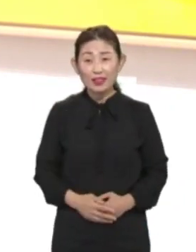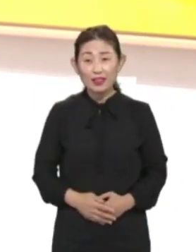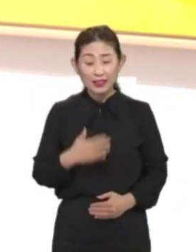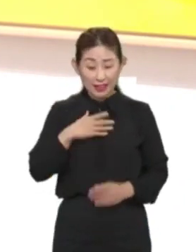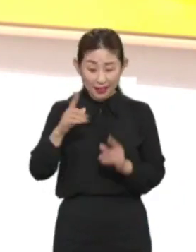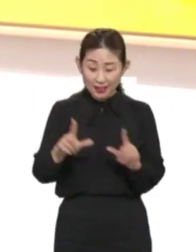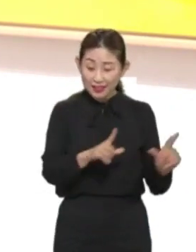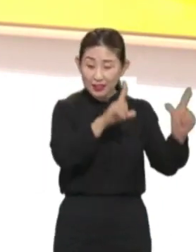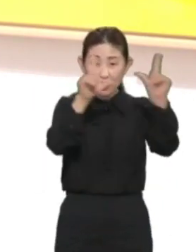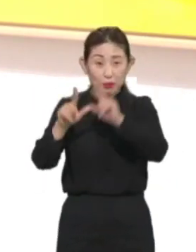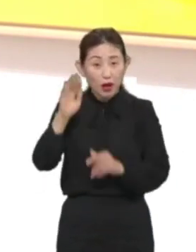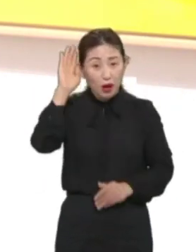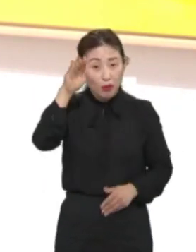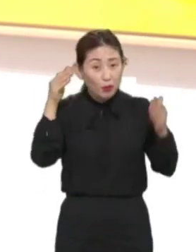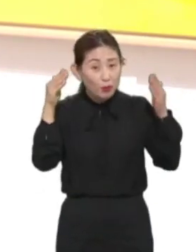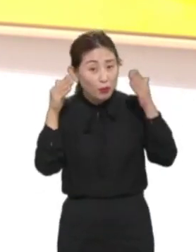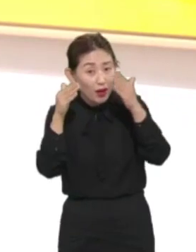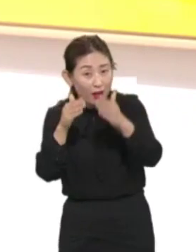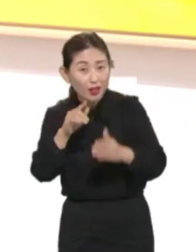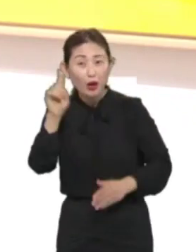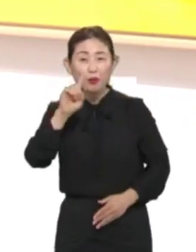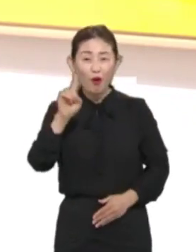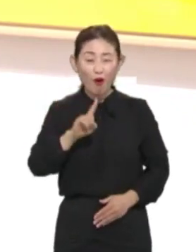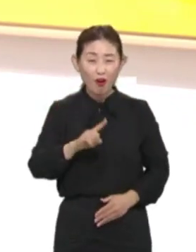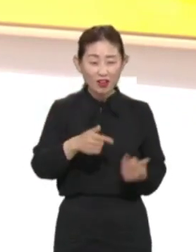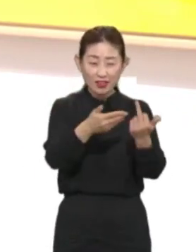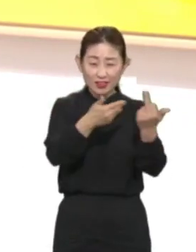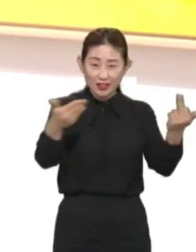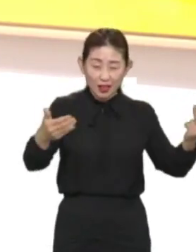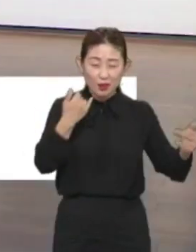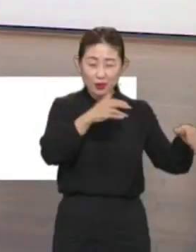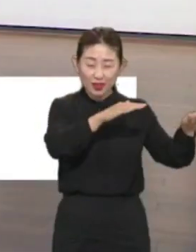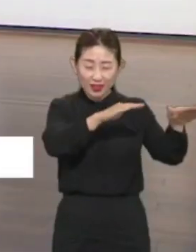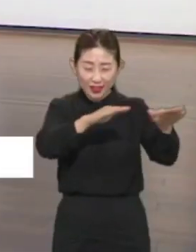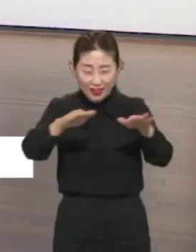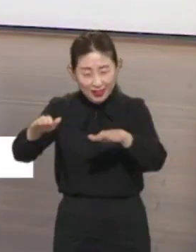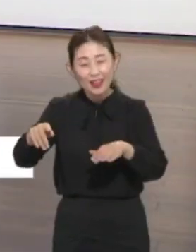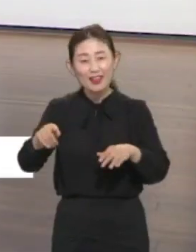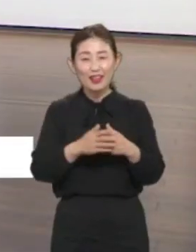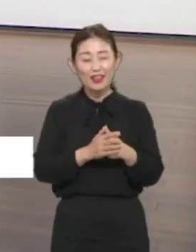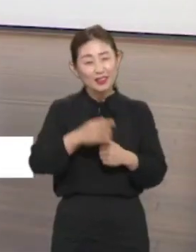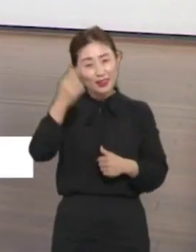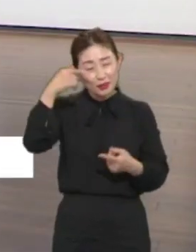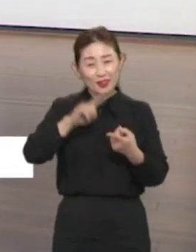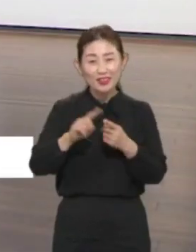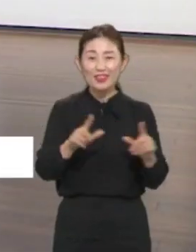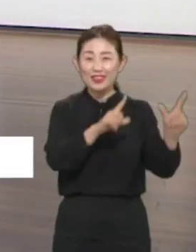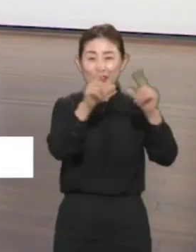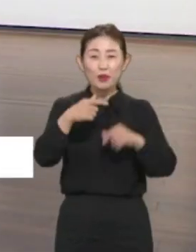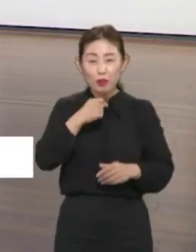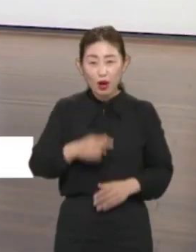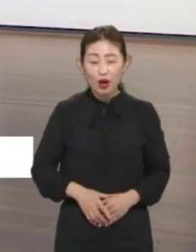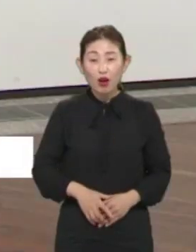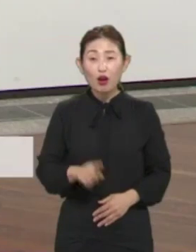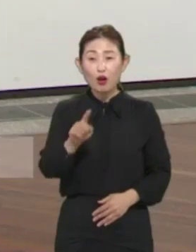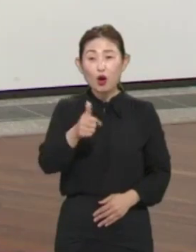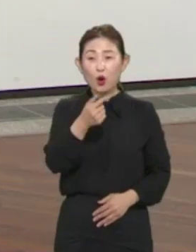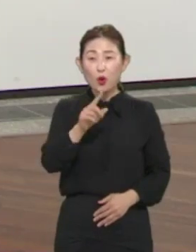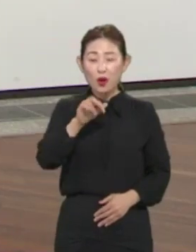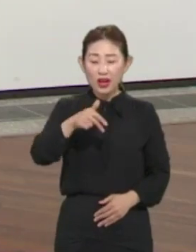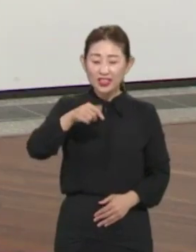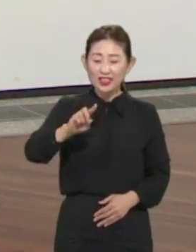삶의 방향성이 좀 자연에 순응하는 방향으로. 황지연 작가의 전시 물이 길이 되다는 다음